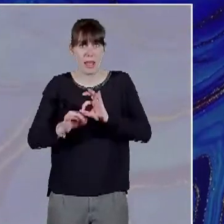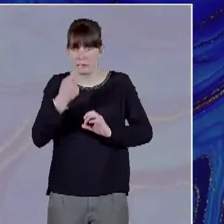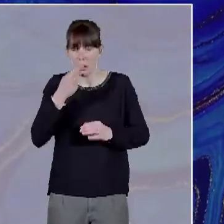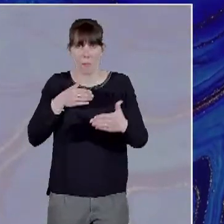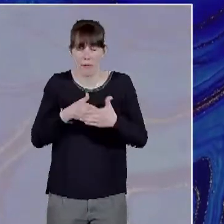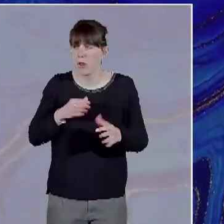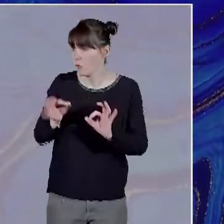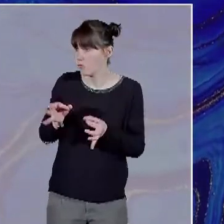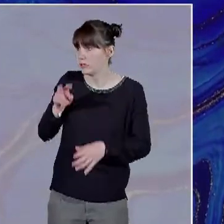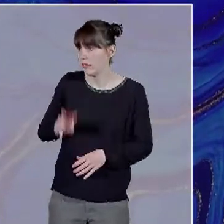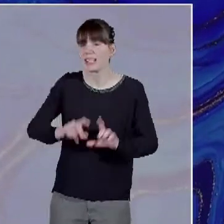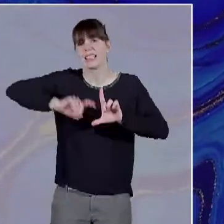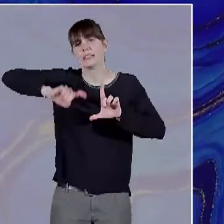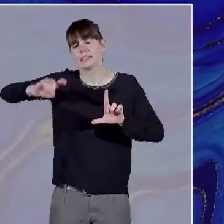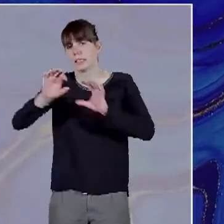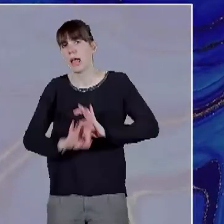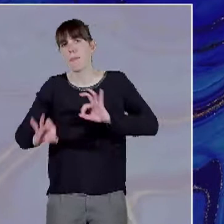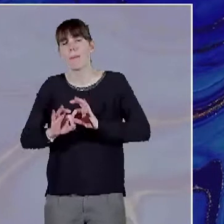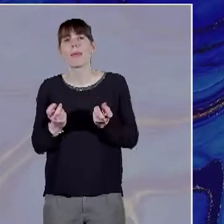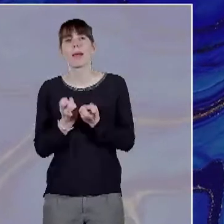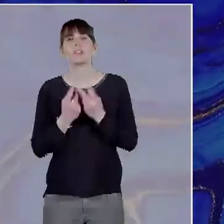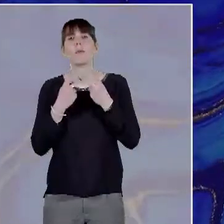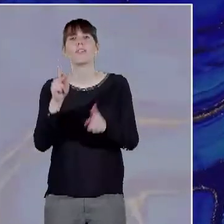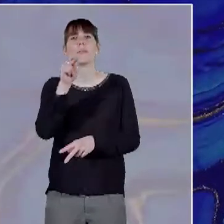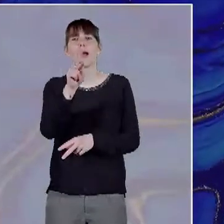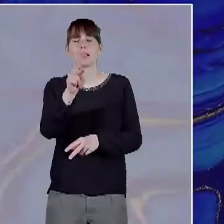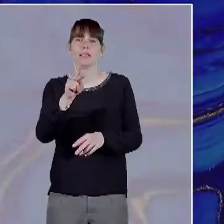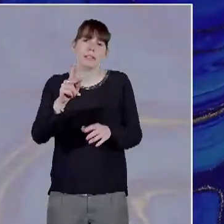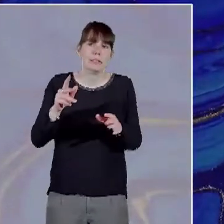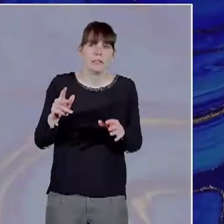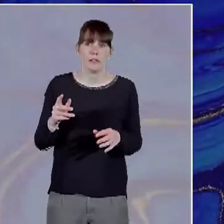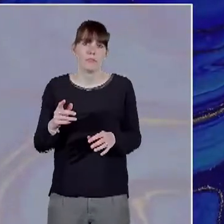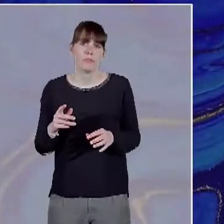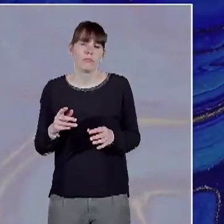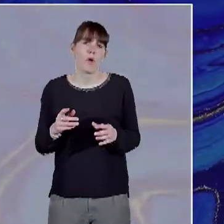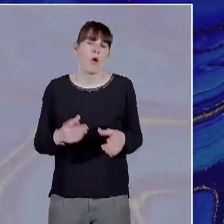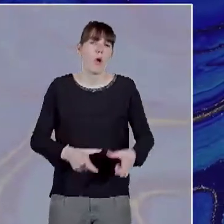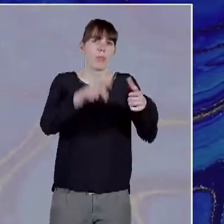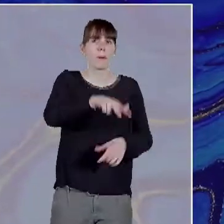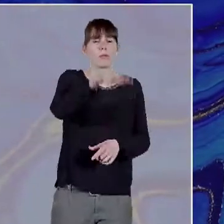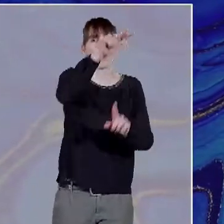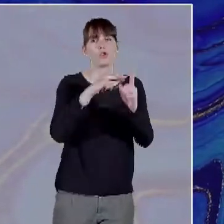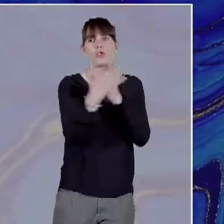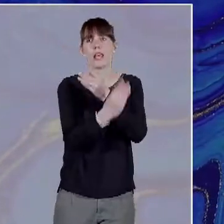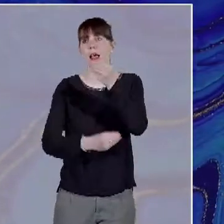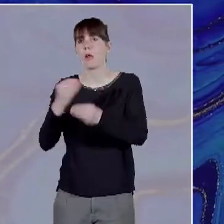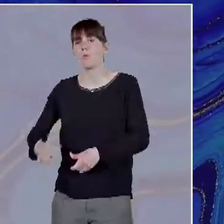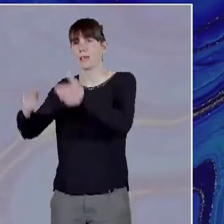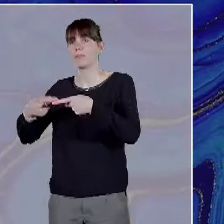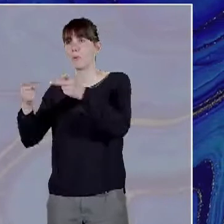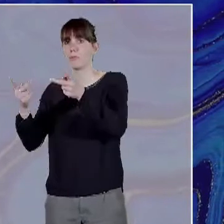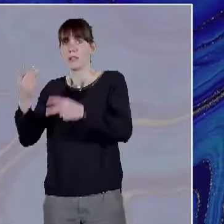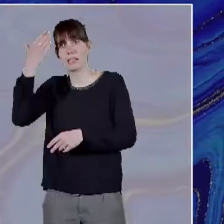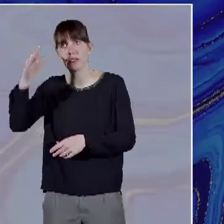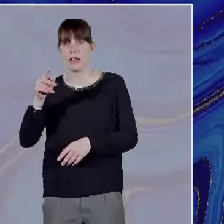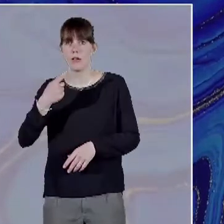des niveaux d'investissement qu'on a, tant sur nos logements sociaux, sur les bâtiments publics, est sans doute une des collectivités de France qui a le plus investi, qui a des équipes